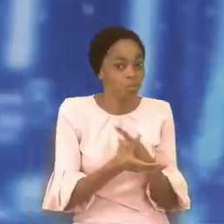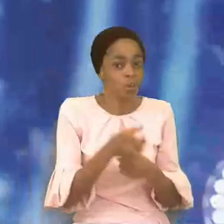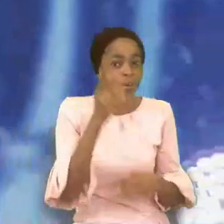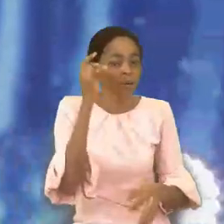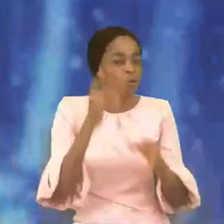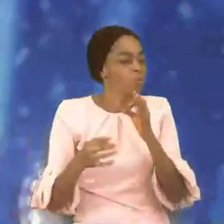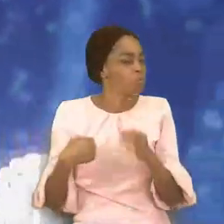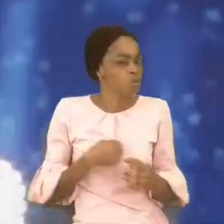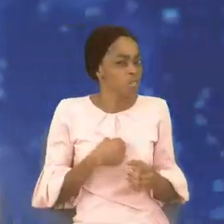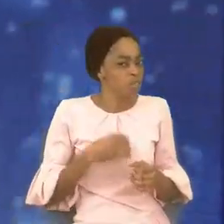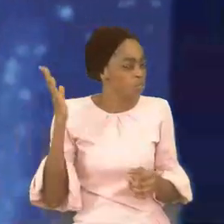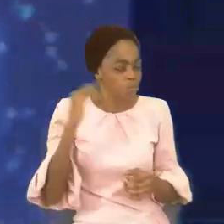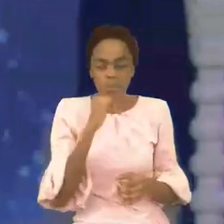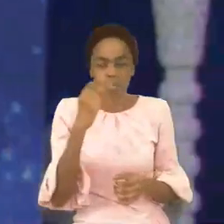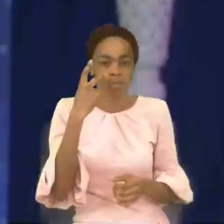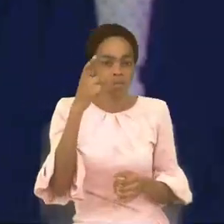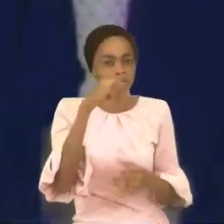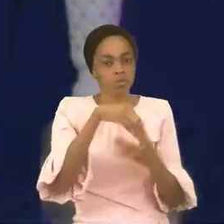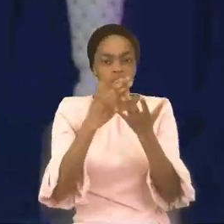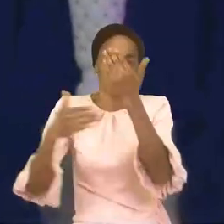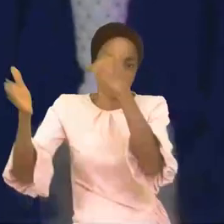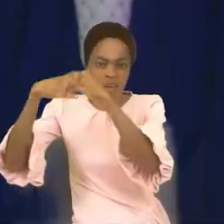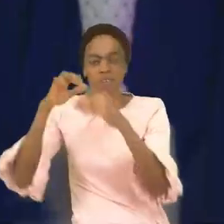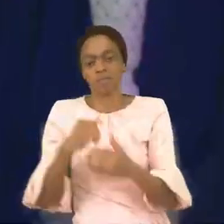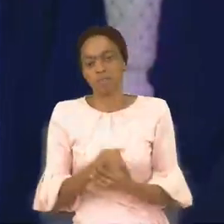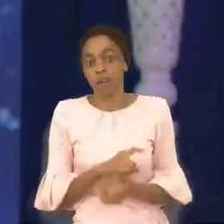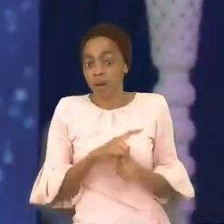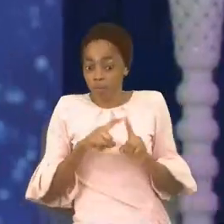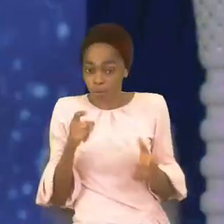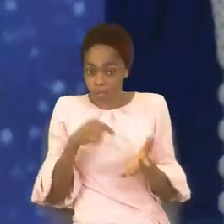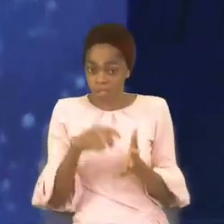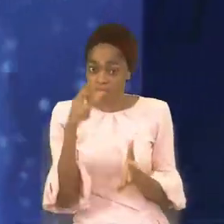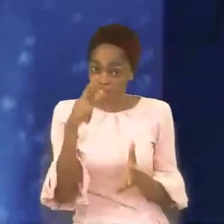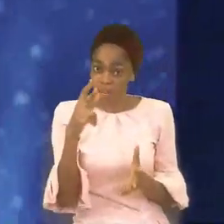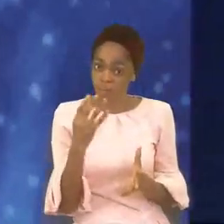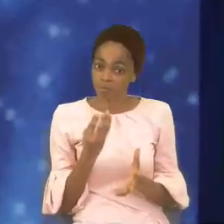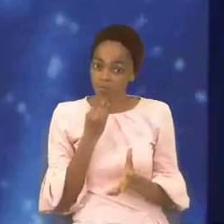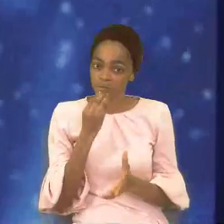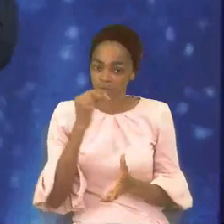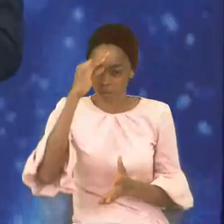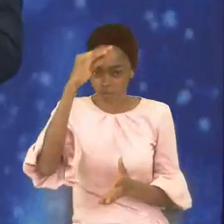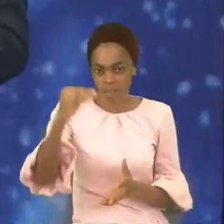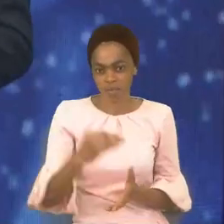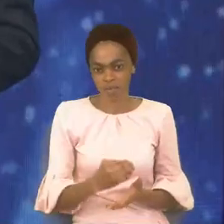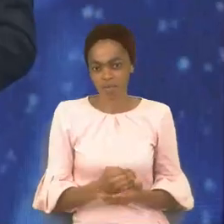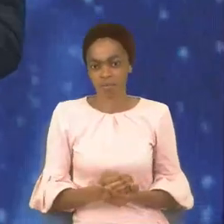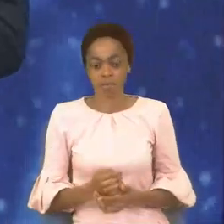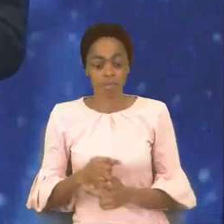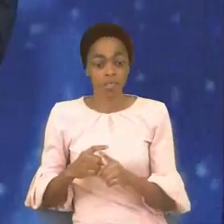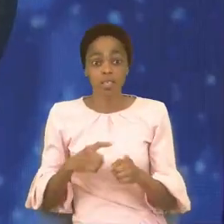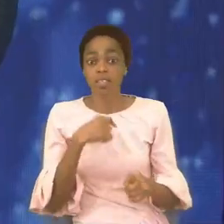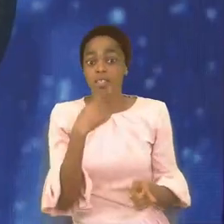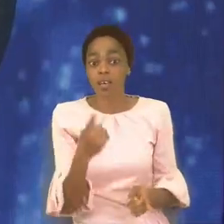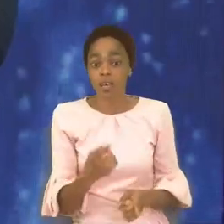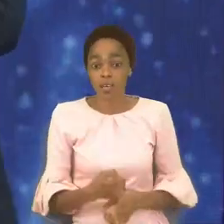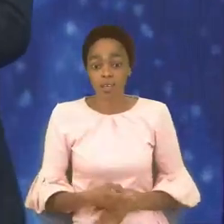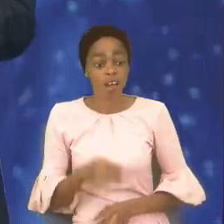verrons même pas au ciel. Mais Shadrach, Meshach et Abednego, ils ont